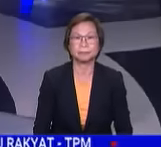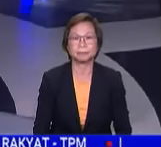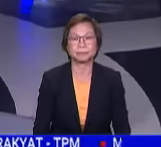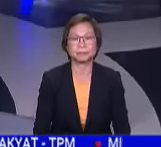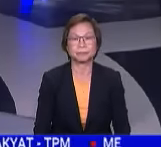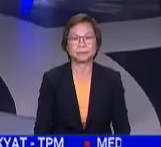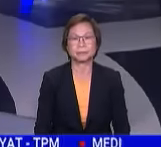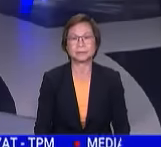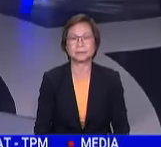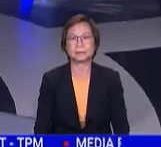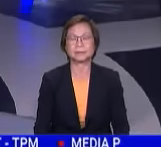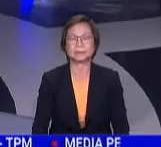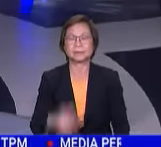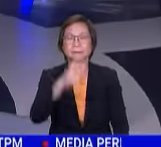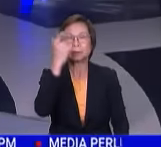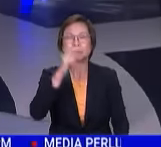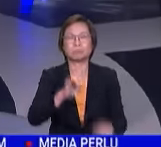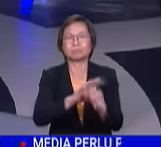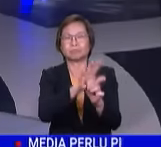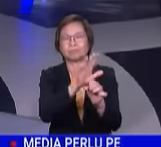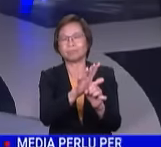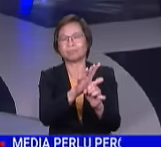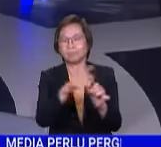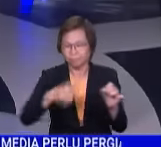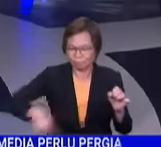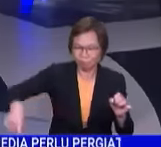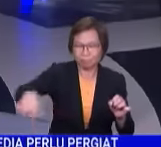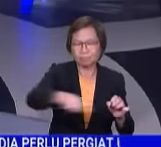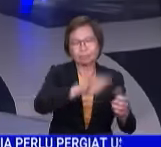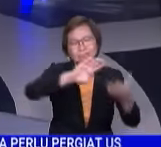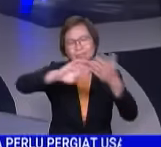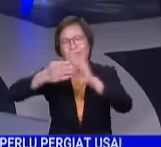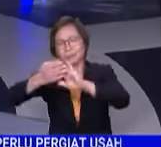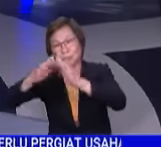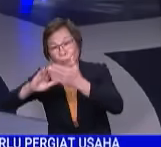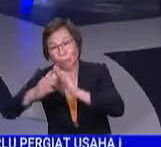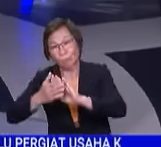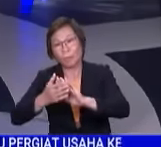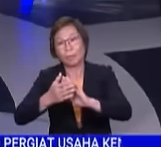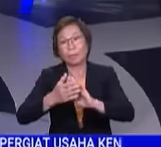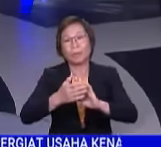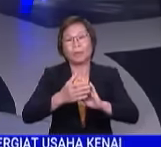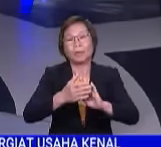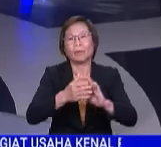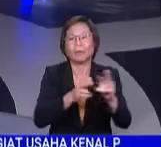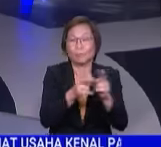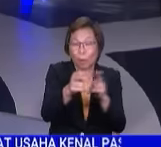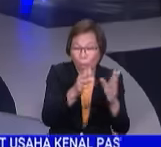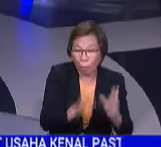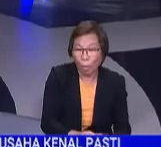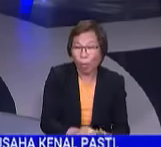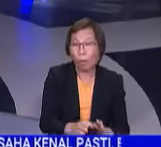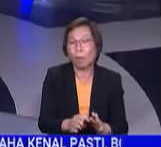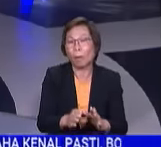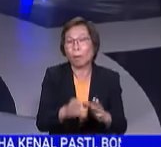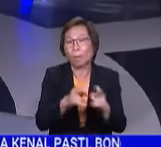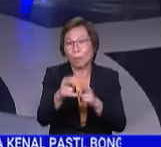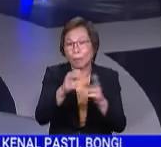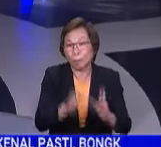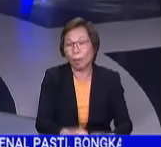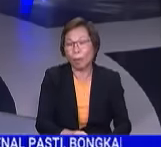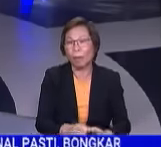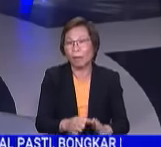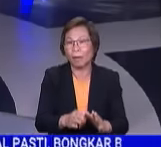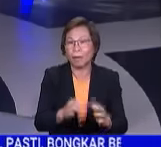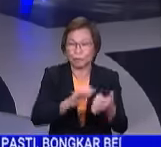Susulan kesan pandemik COVID-19 dalam kalangan masyarakat, penggiat sukan tanah air turut tidak terkecuali menghulur bantuan